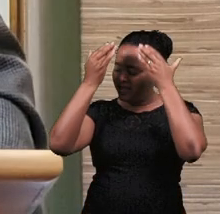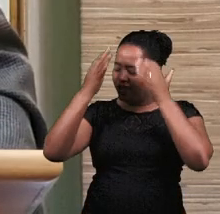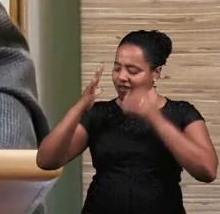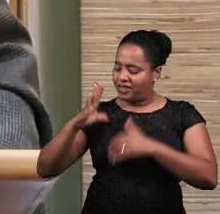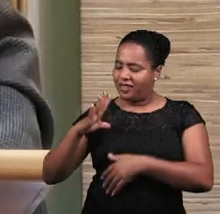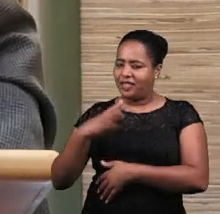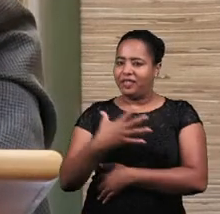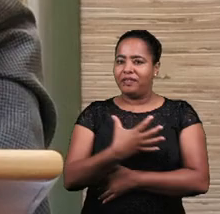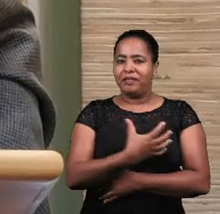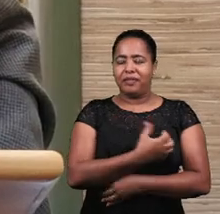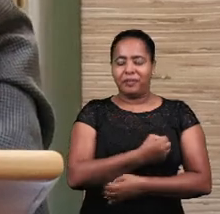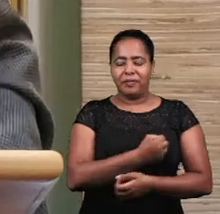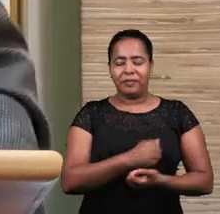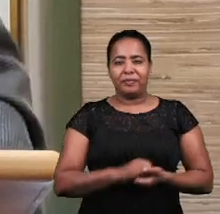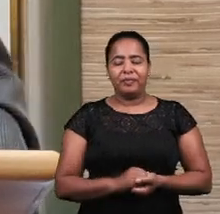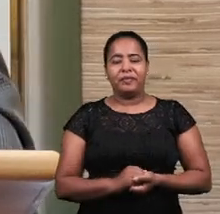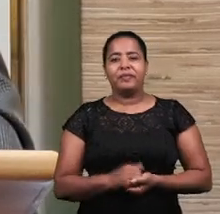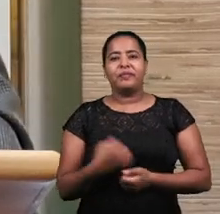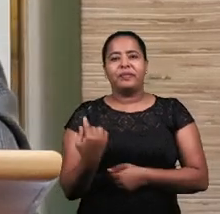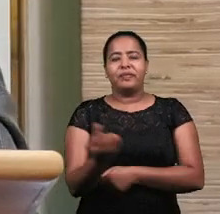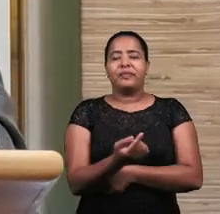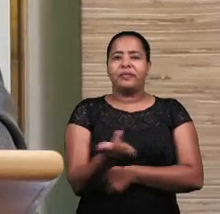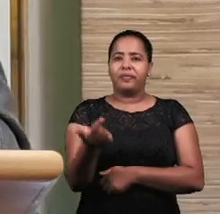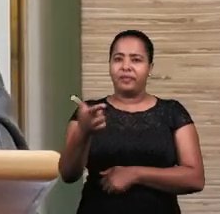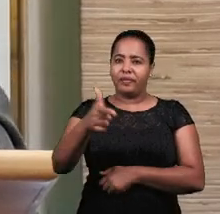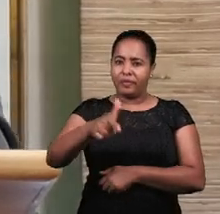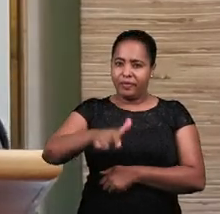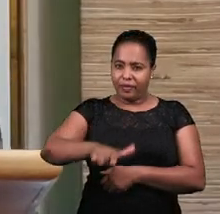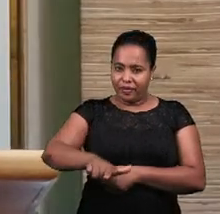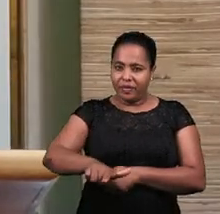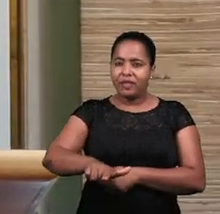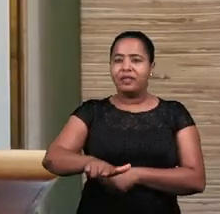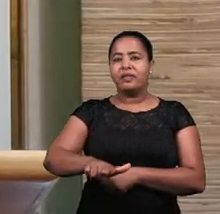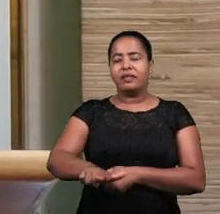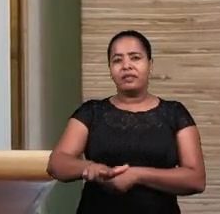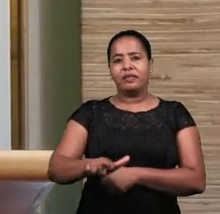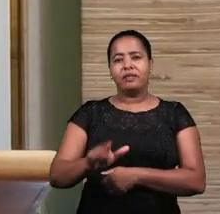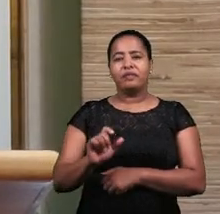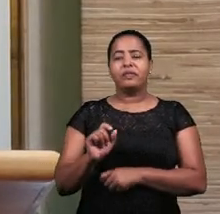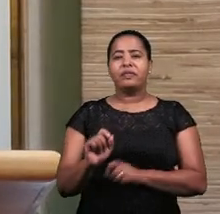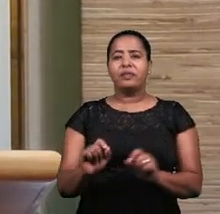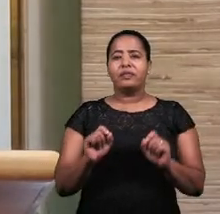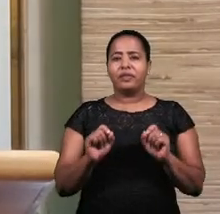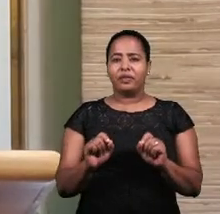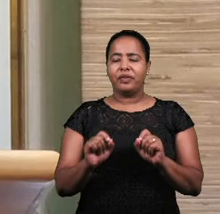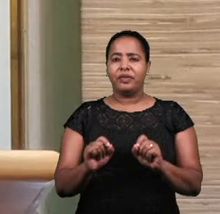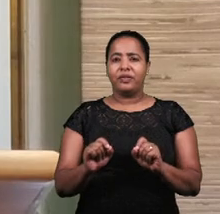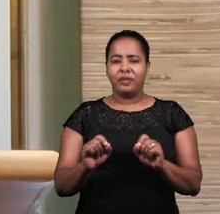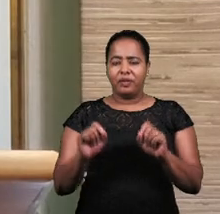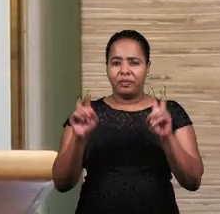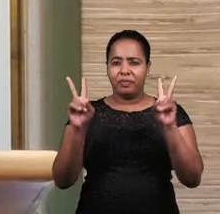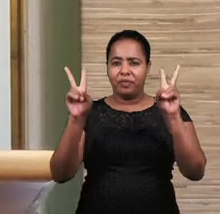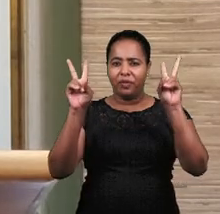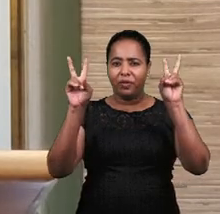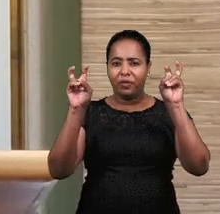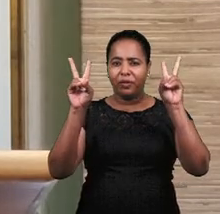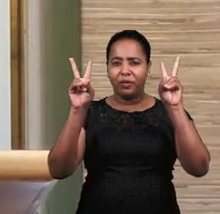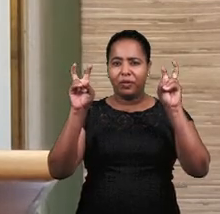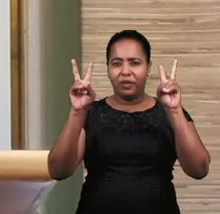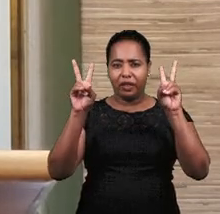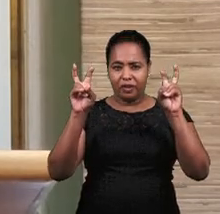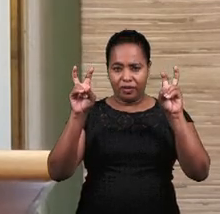Salvador. Irmãos, estamos Bien, mes frères et sœurs, nous revenons ici maintenant pour traiter du sujet qui nous a